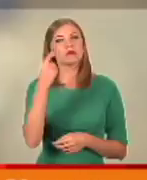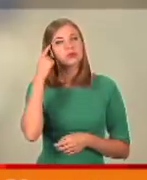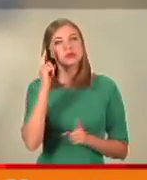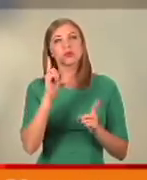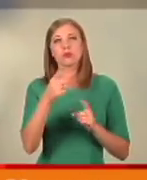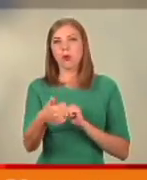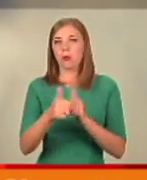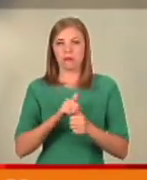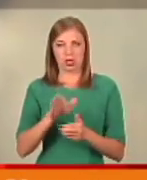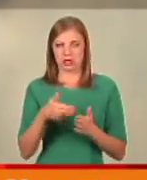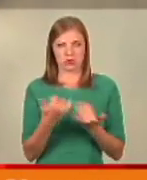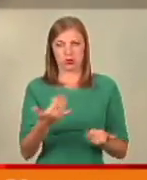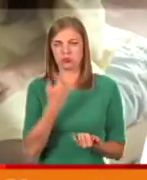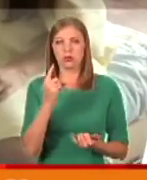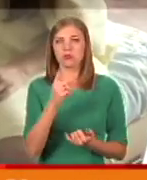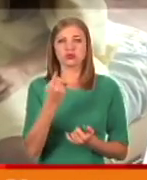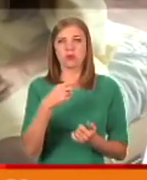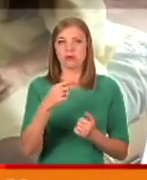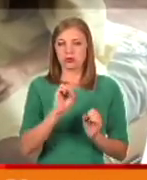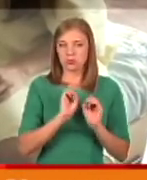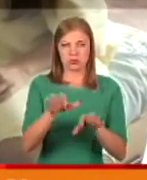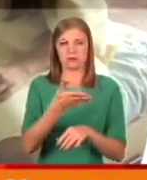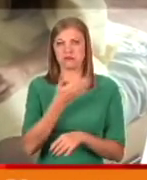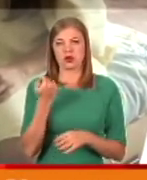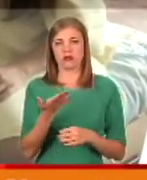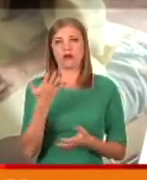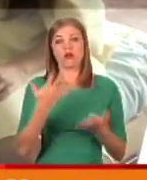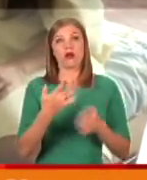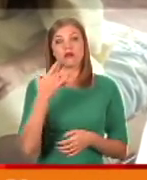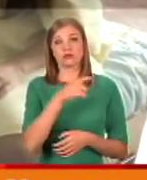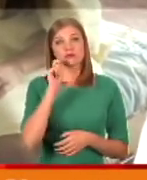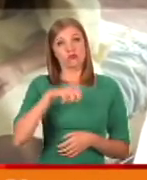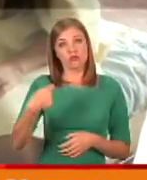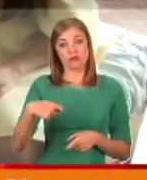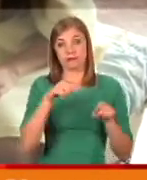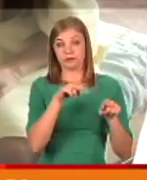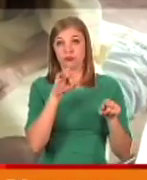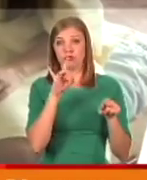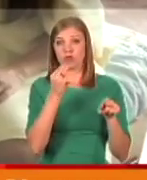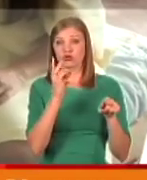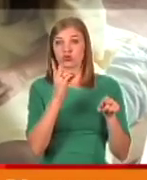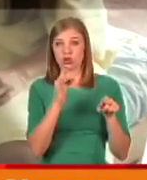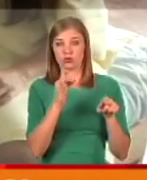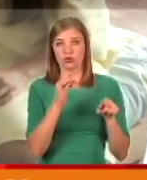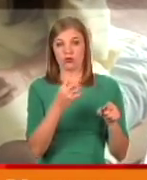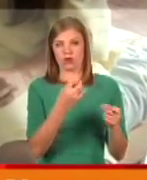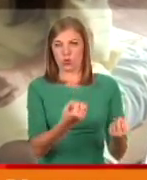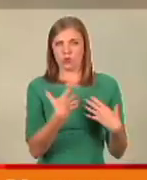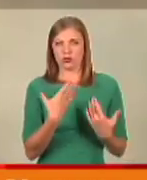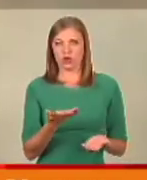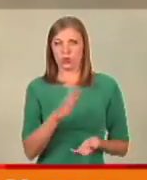обміну до сих пор нет? Чому не віддають їх? Ну, якщо Порошенко сам там не віддає